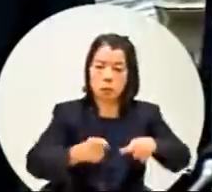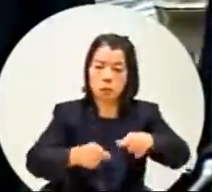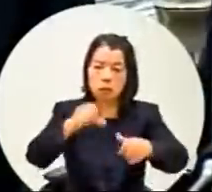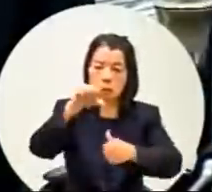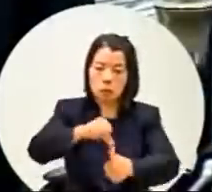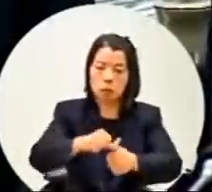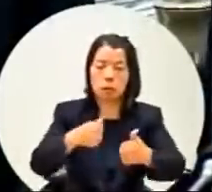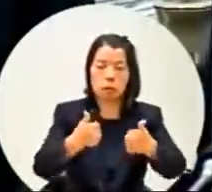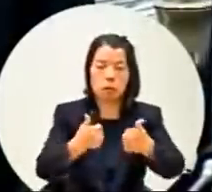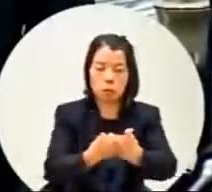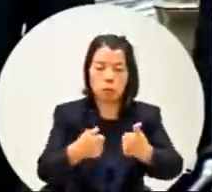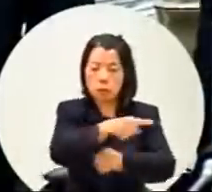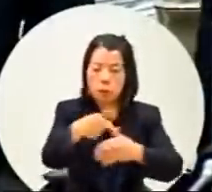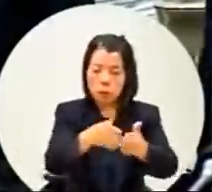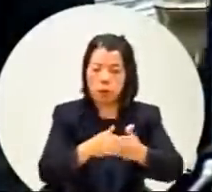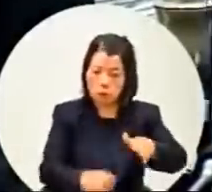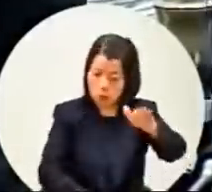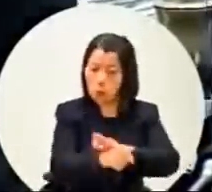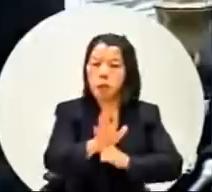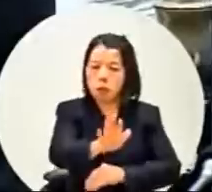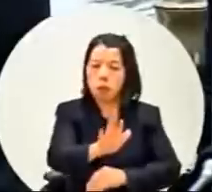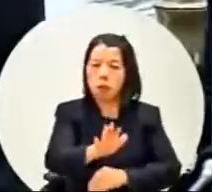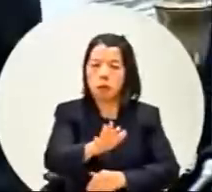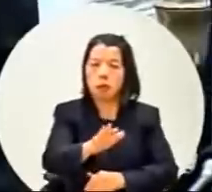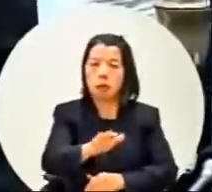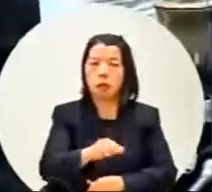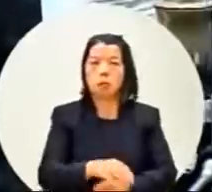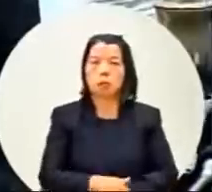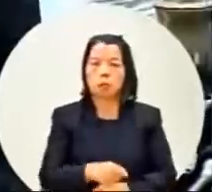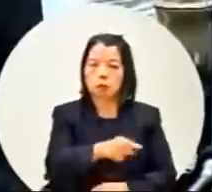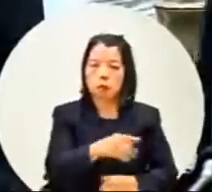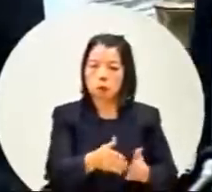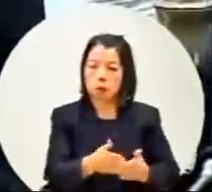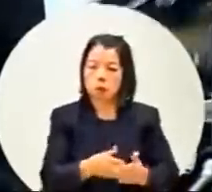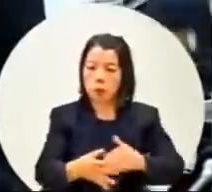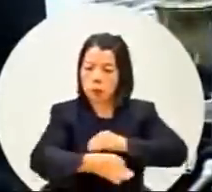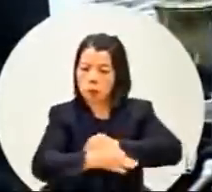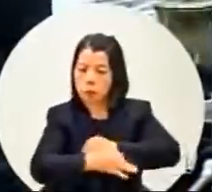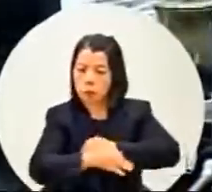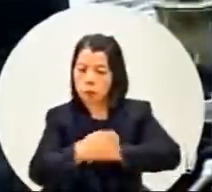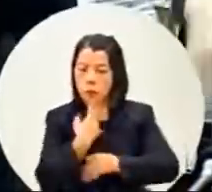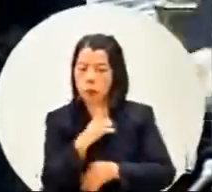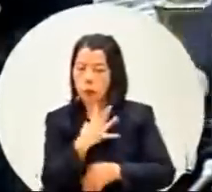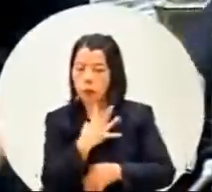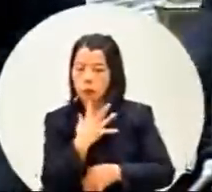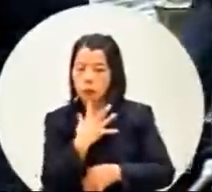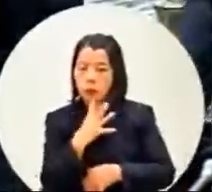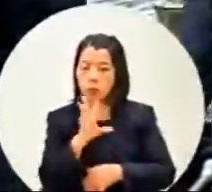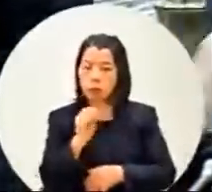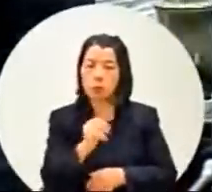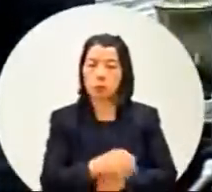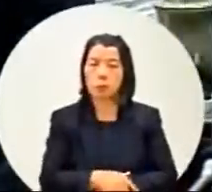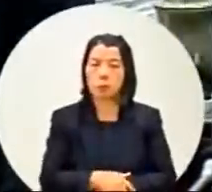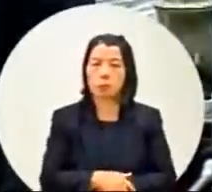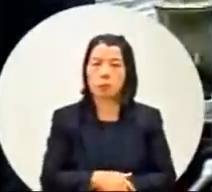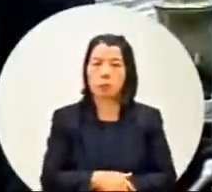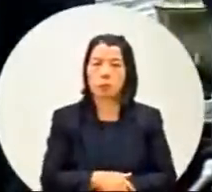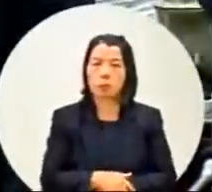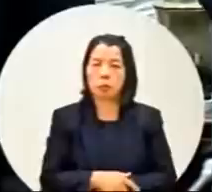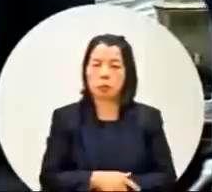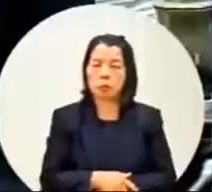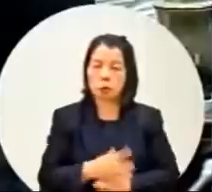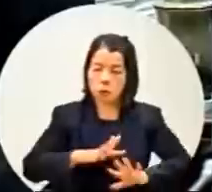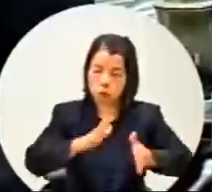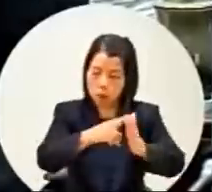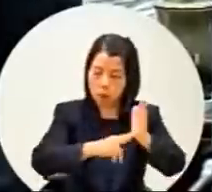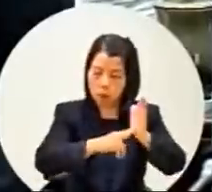为违法，你认为那他有没有图利的嫌疑？有还是没有？再给你一次机会。 那个我要跟少廷议员说明，